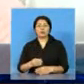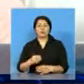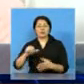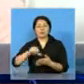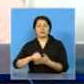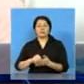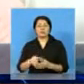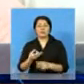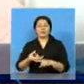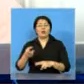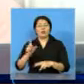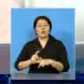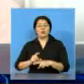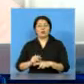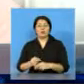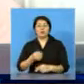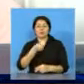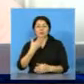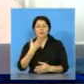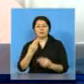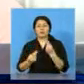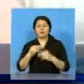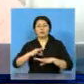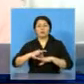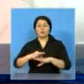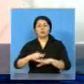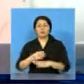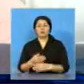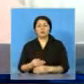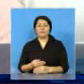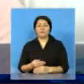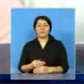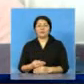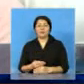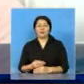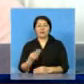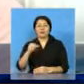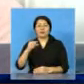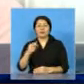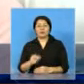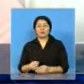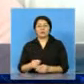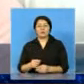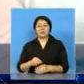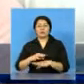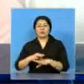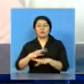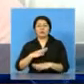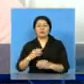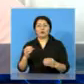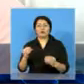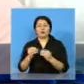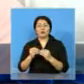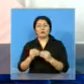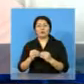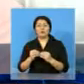Өте жақсы тартысты өтті. Әсіресе тақта бойынша өте тартысты өтті. 10 команданың